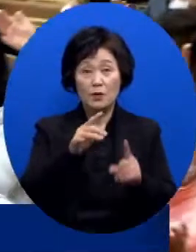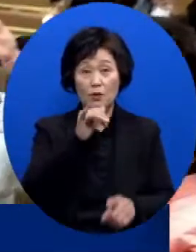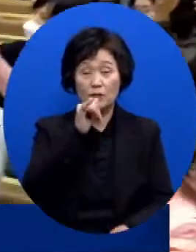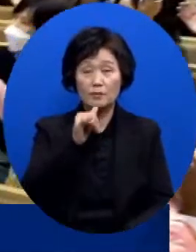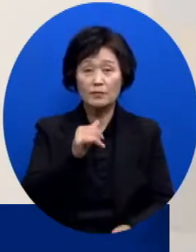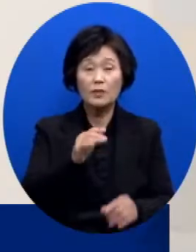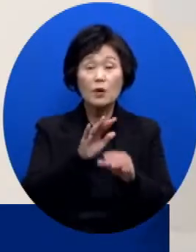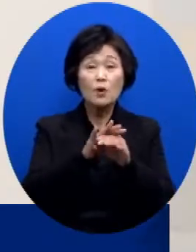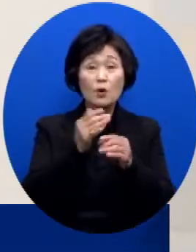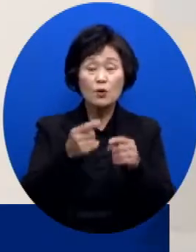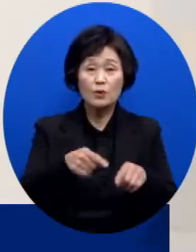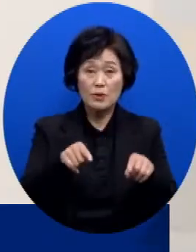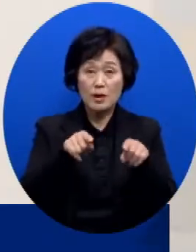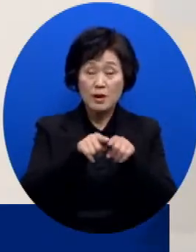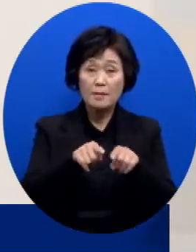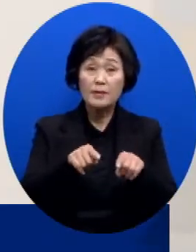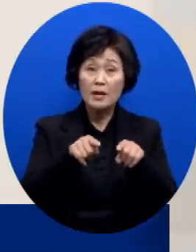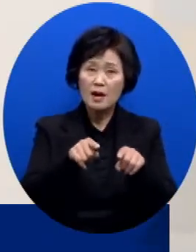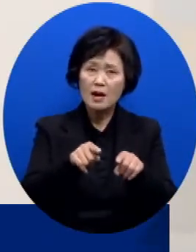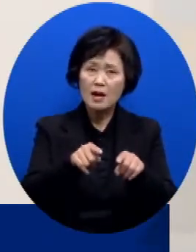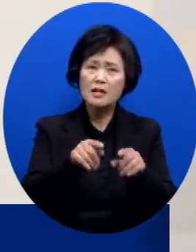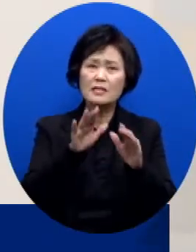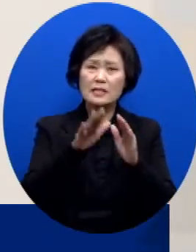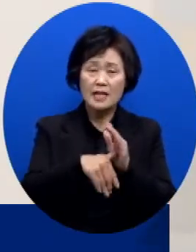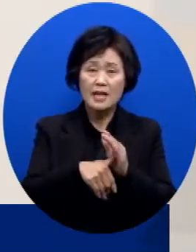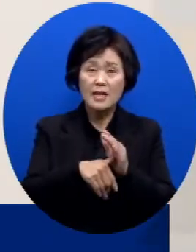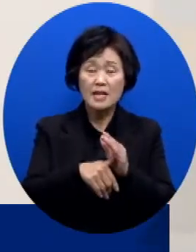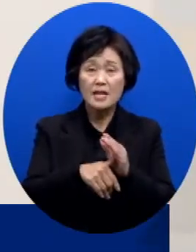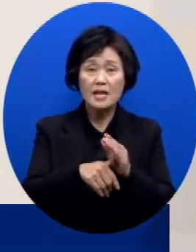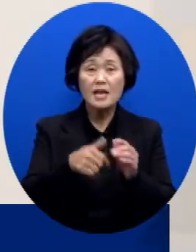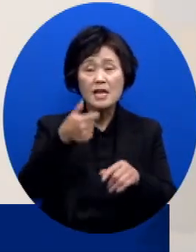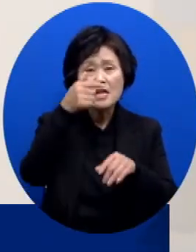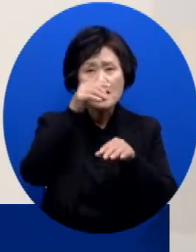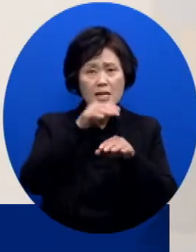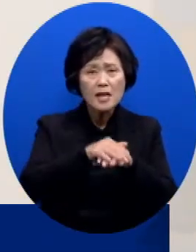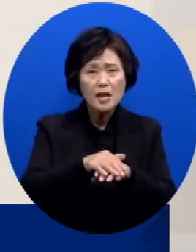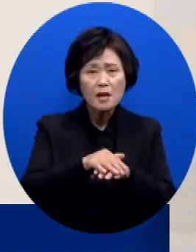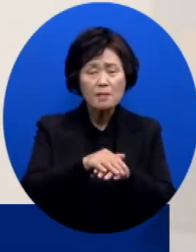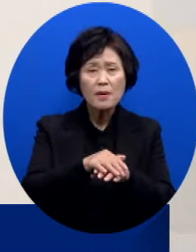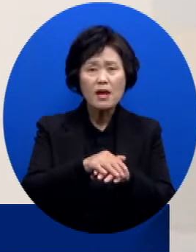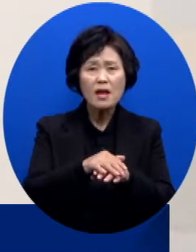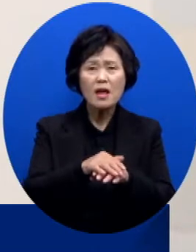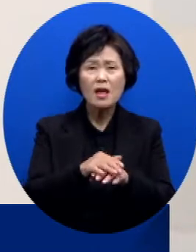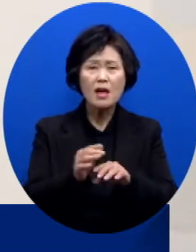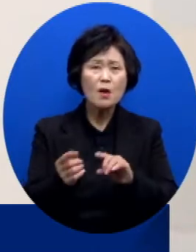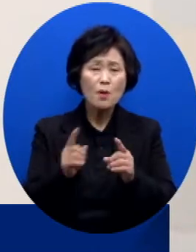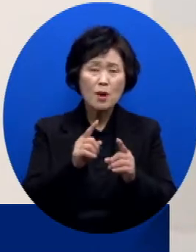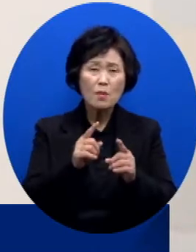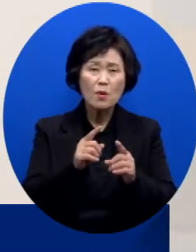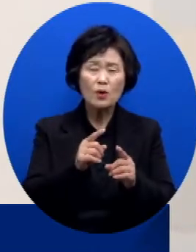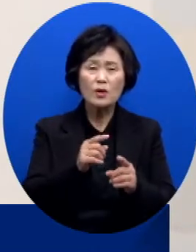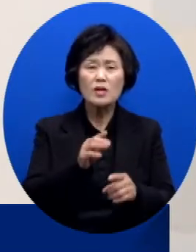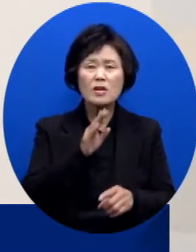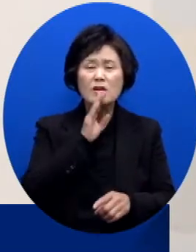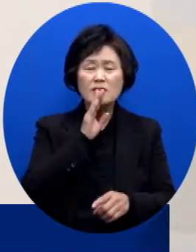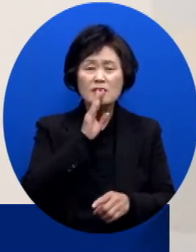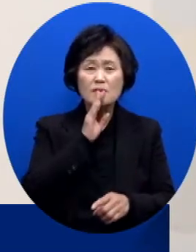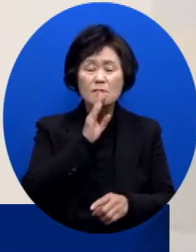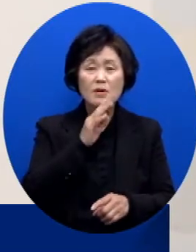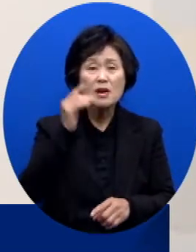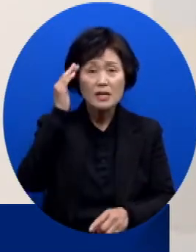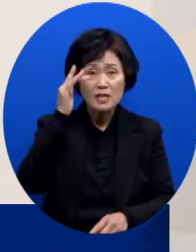코로나 시대에 대면 예배가 활성화되는 건 너무나 우리가 기다리고 있는 일이죠. 조심성 있게